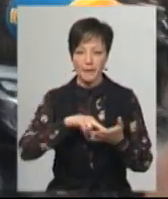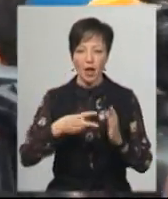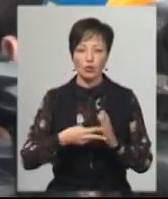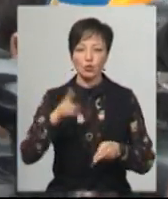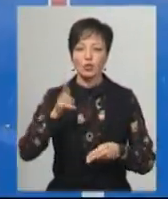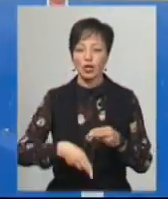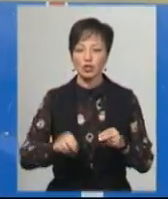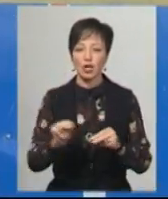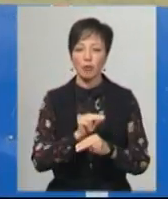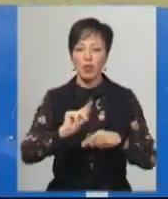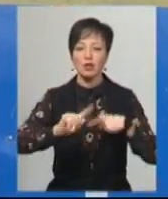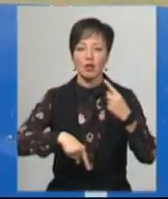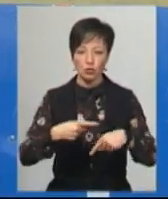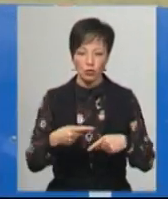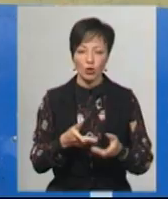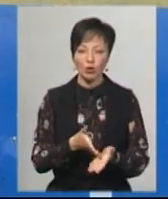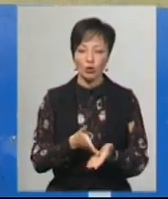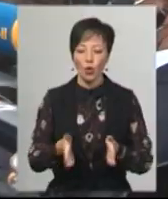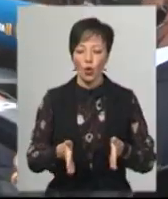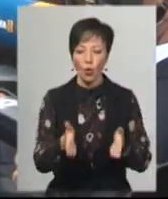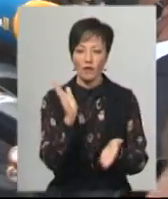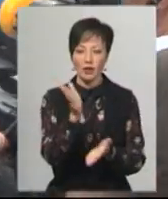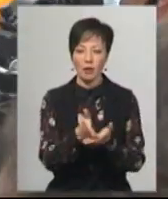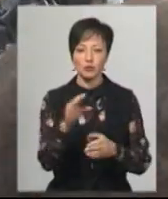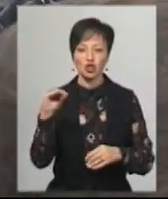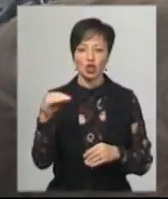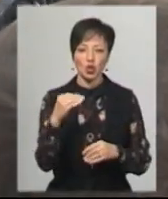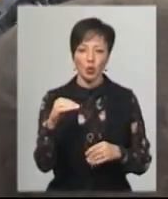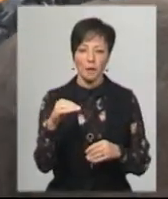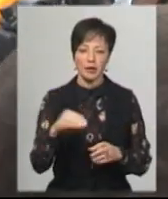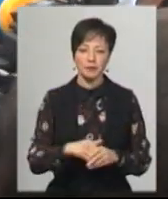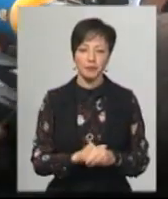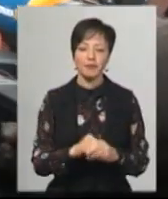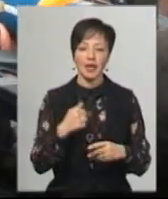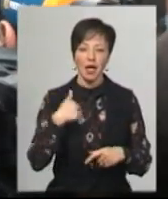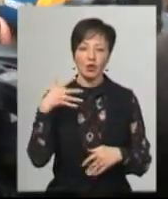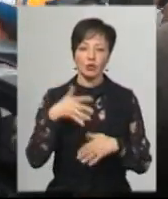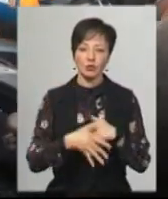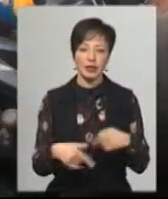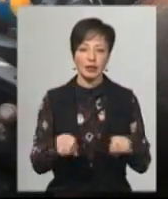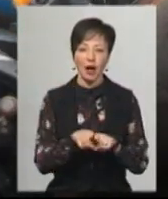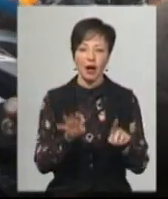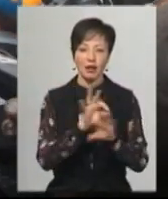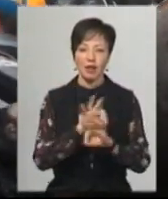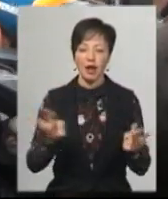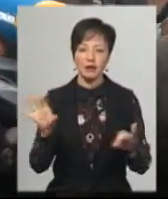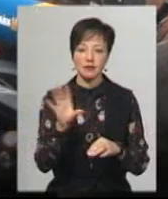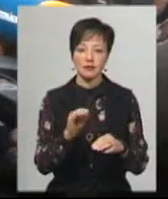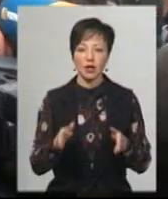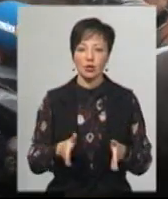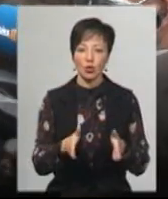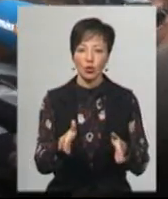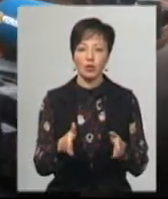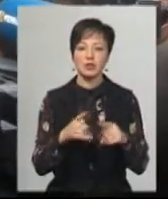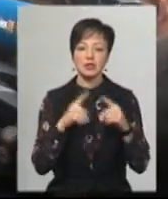ремонт. Наступного візьмуться за дорогу в напрямку на Житомир. Я сам її проїхав. Я розумію, що вона не така ідеальна, як ця дорога, яка буде, але вона